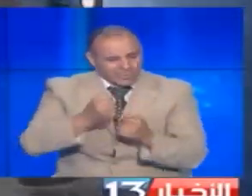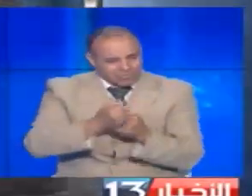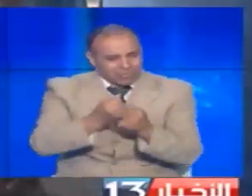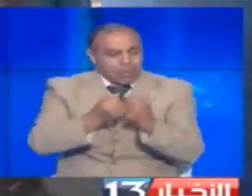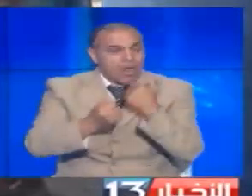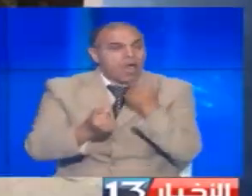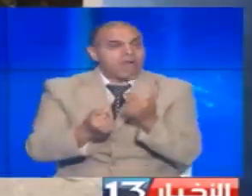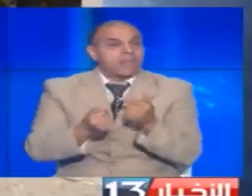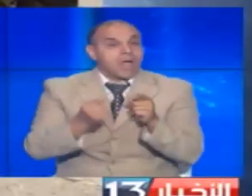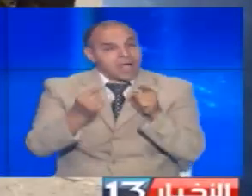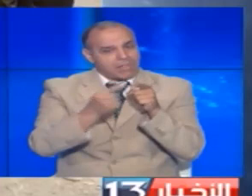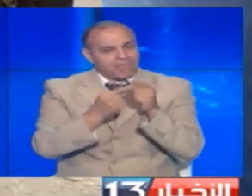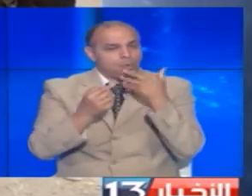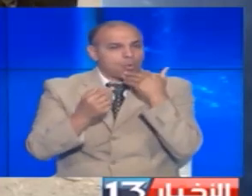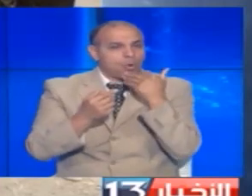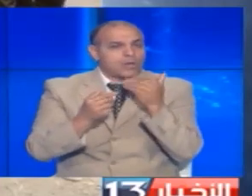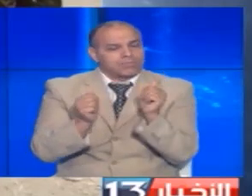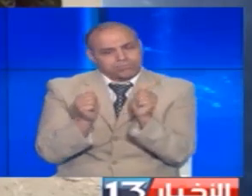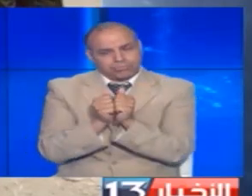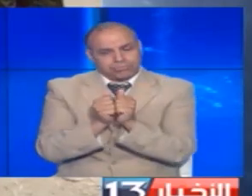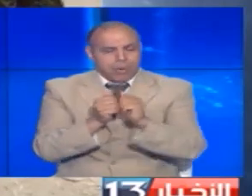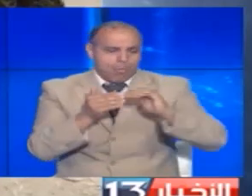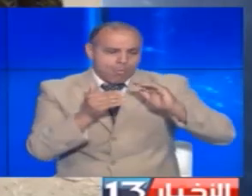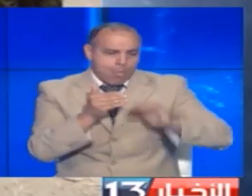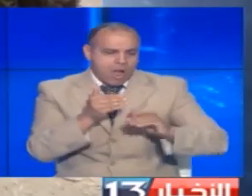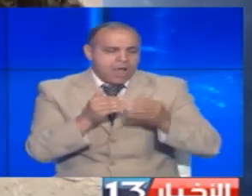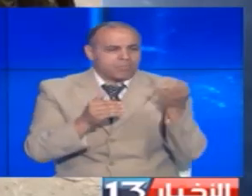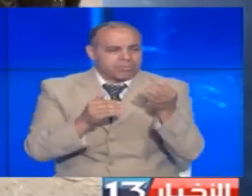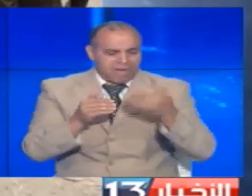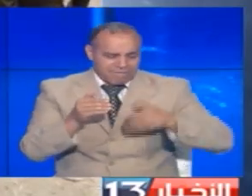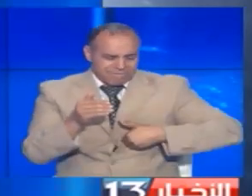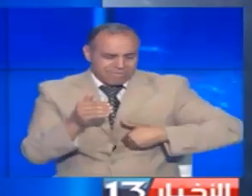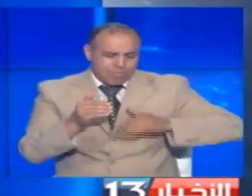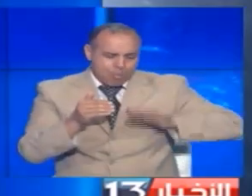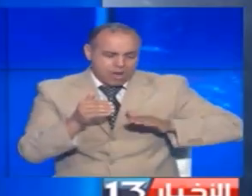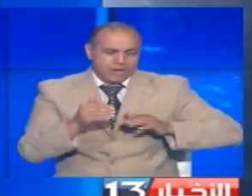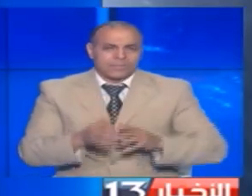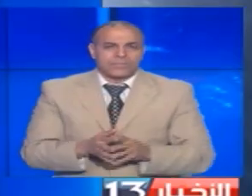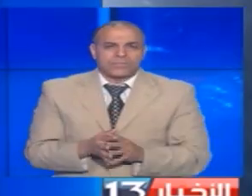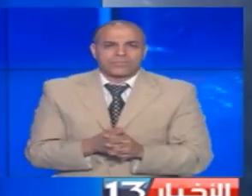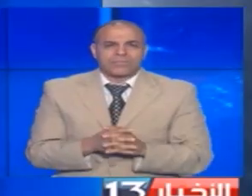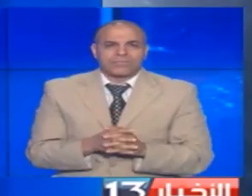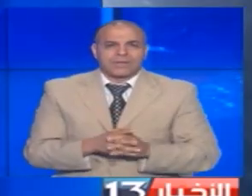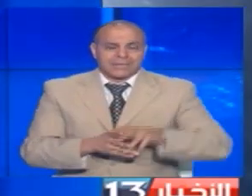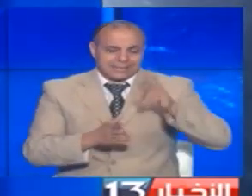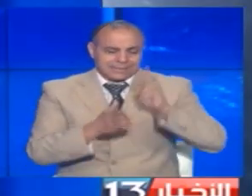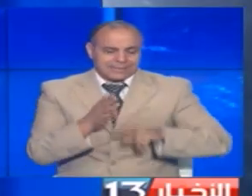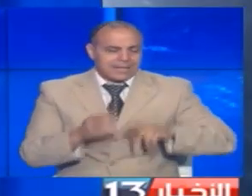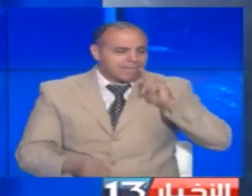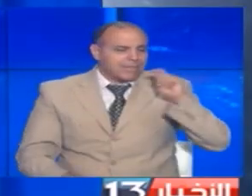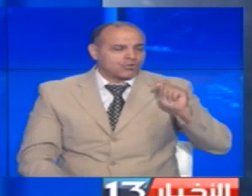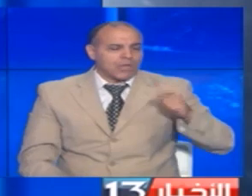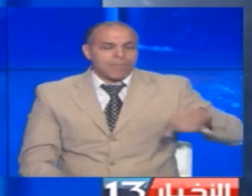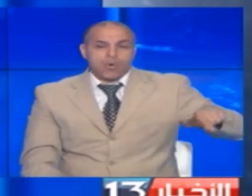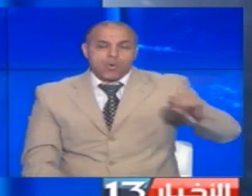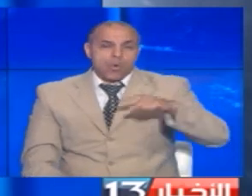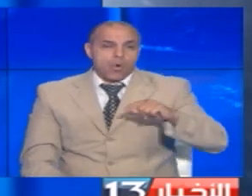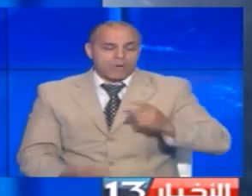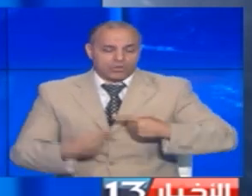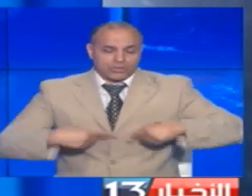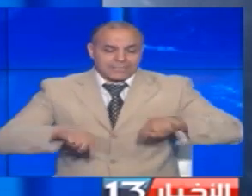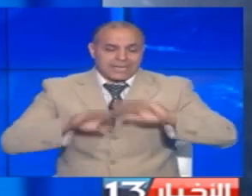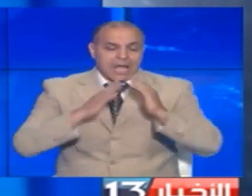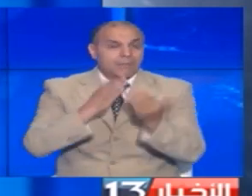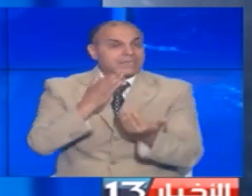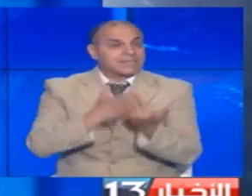السياسات الهادفه متناسقه لتقليص بالنسبه الجوعى في العالم صادق نواب مجلس الشعب خلال الجلسه العامه